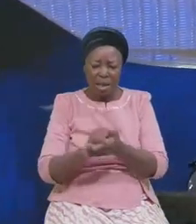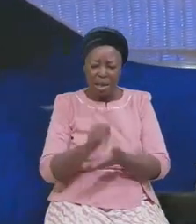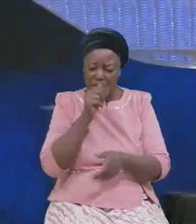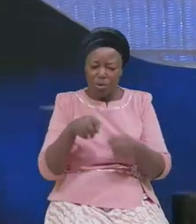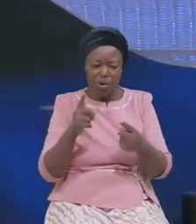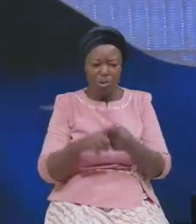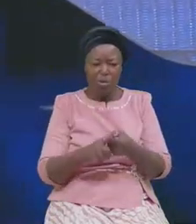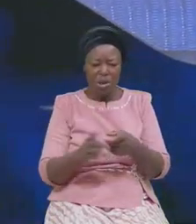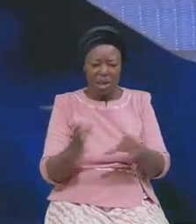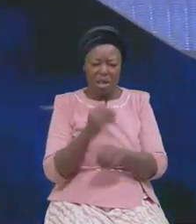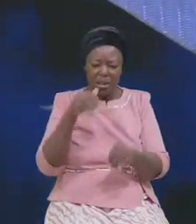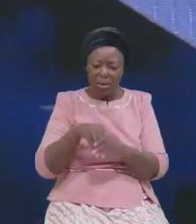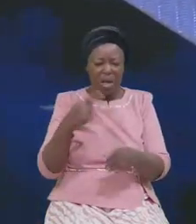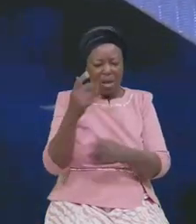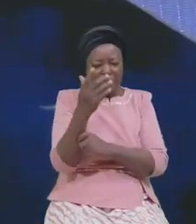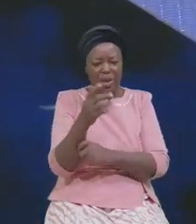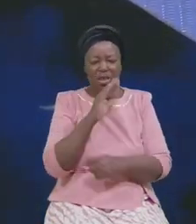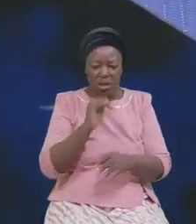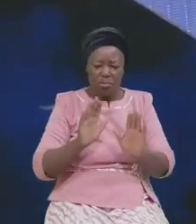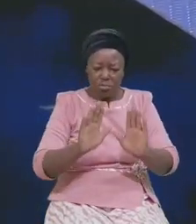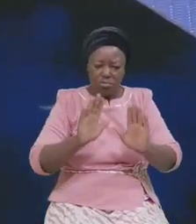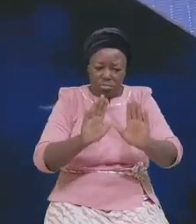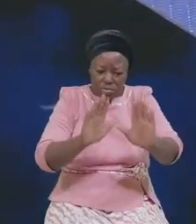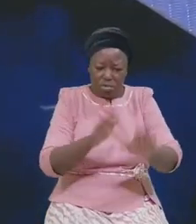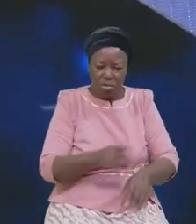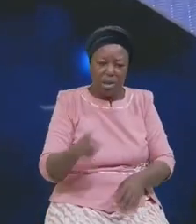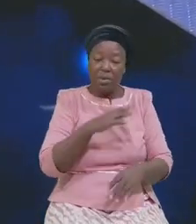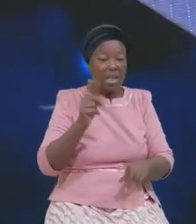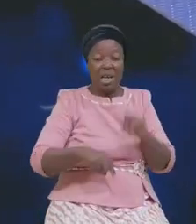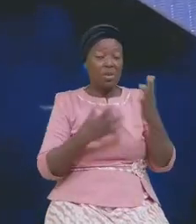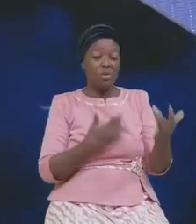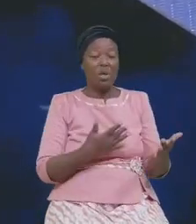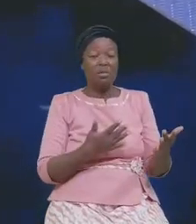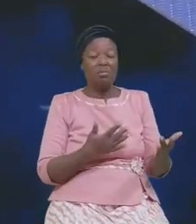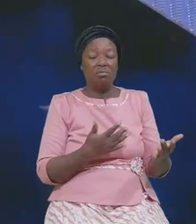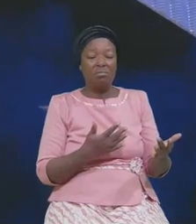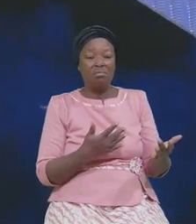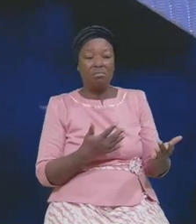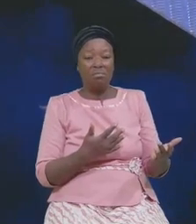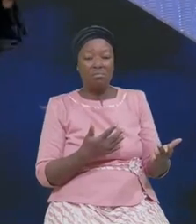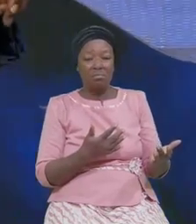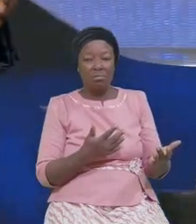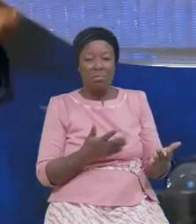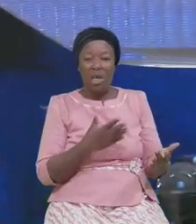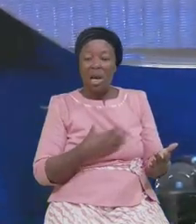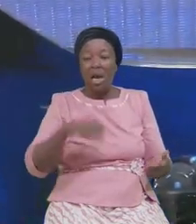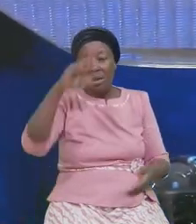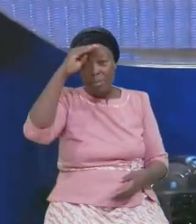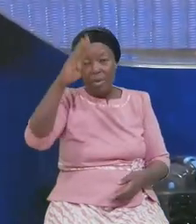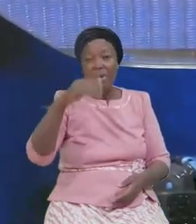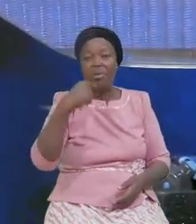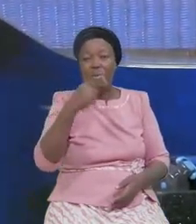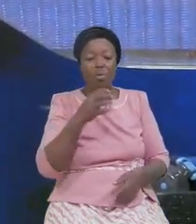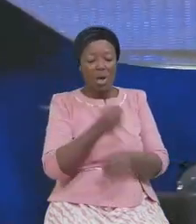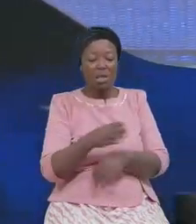lequel je veux m'engager. On les pousse, ils rentrent dedans, ils ne veulent pas attendre. Ils rentrent dedans seulement. Et les hommes qui les conseillent,